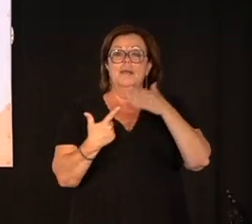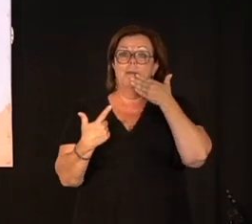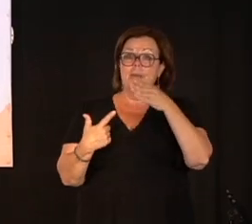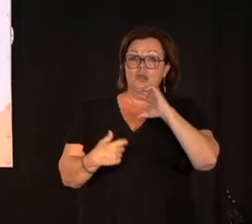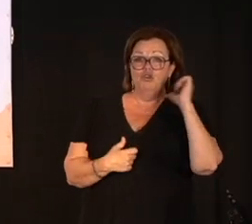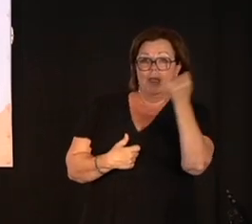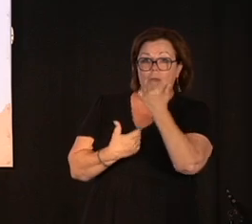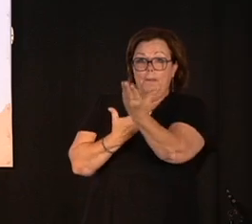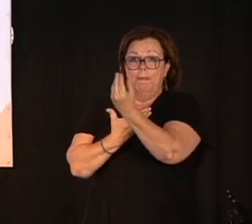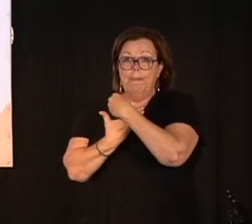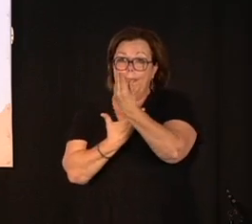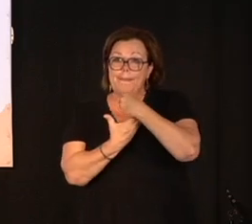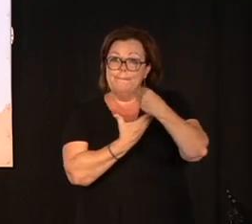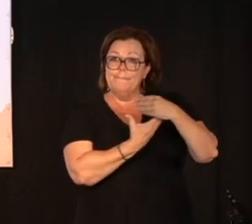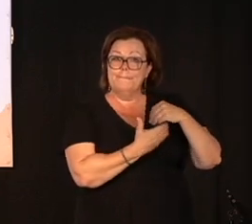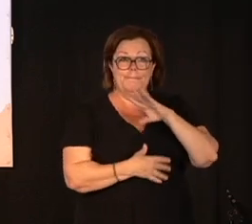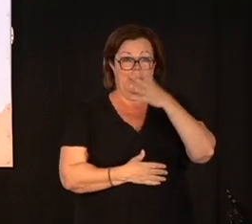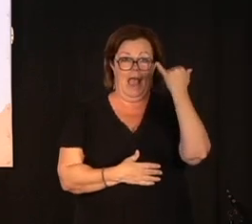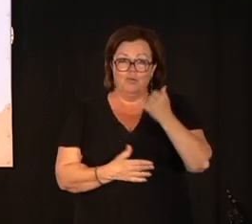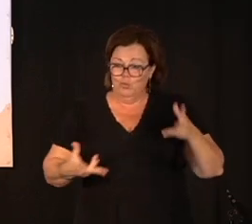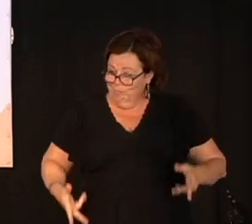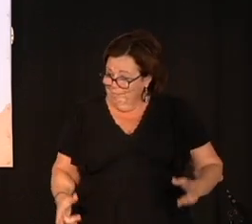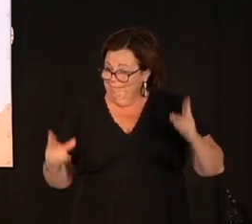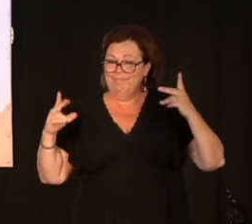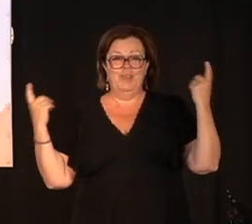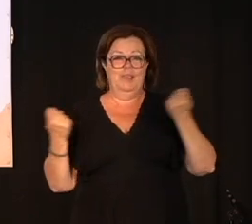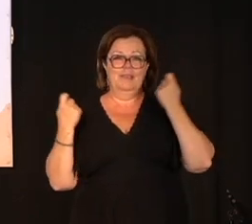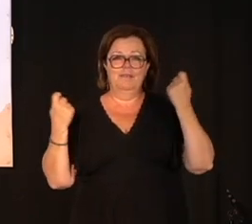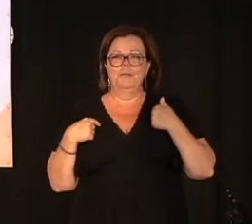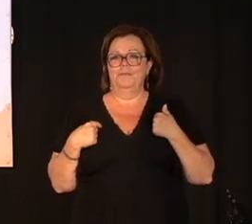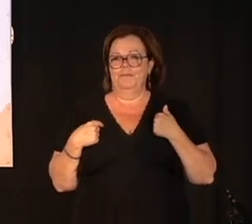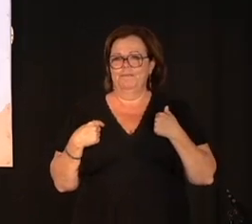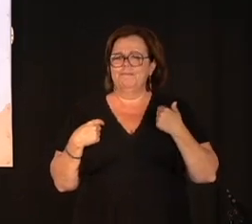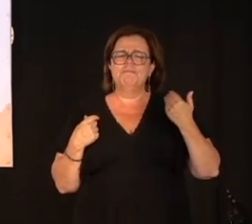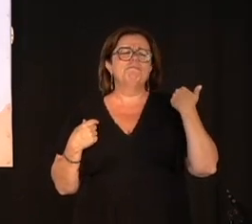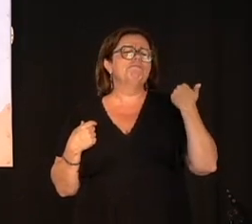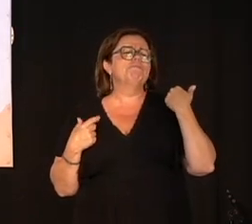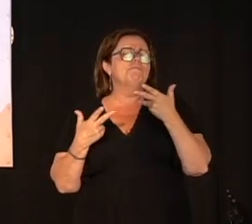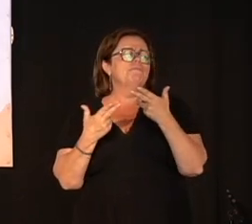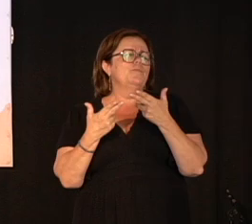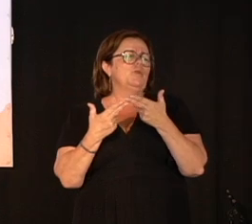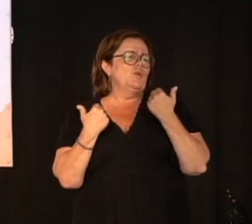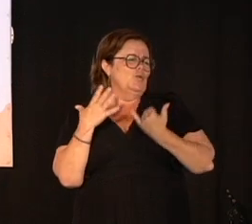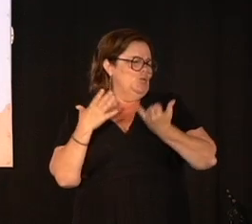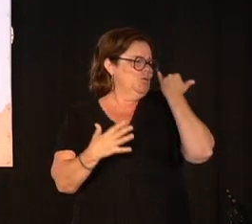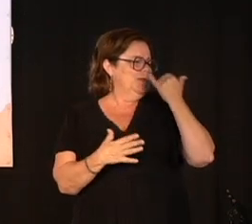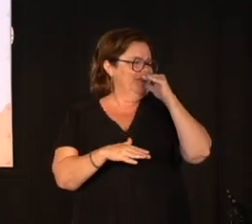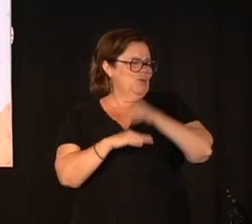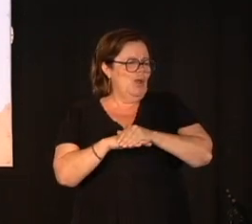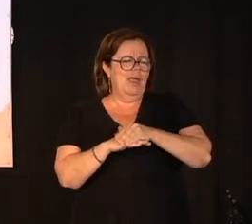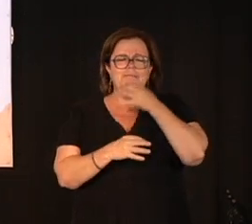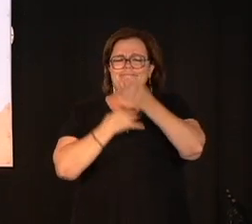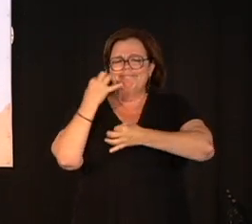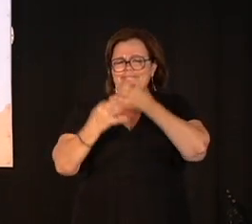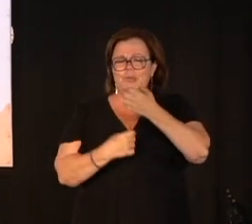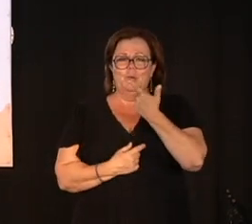ces 4 jours de festival. Moi, j'aime que ce soit un festival. Je le disais en introduction jeudi soir, un festival,